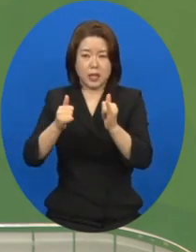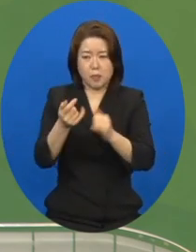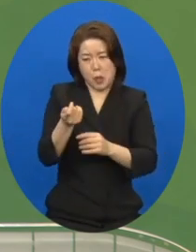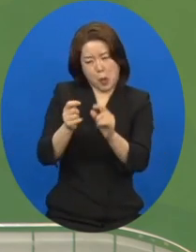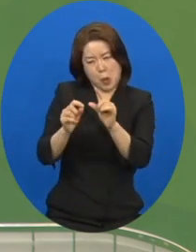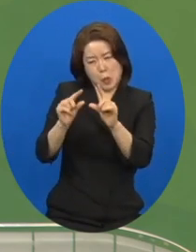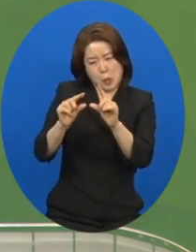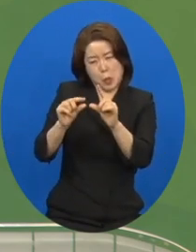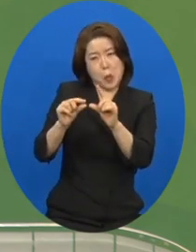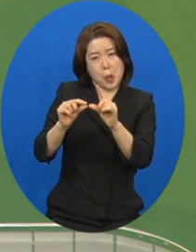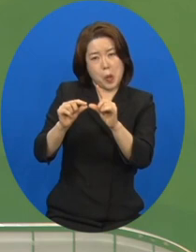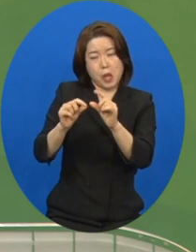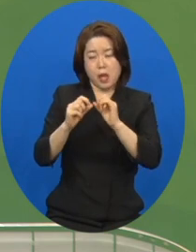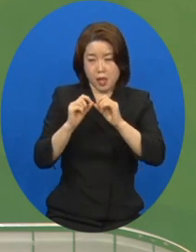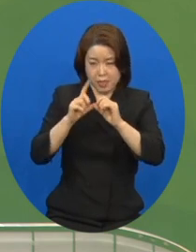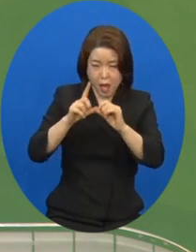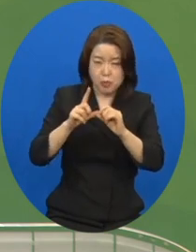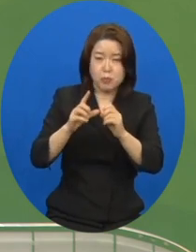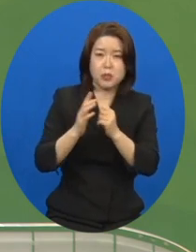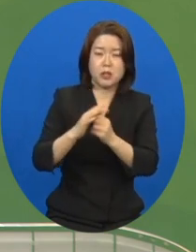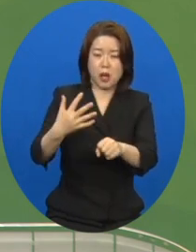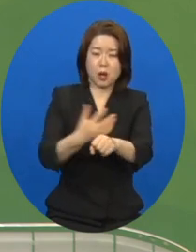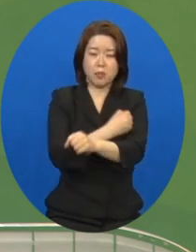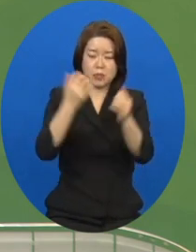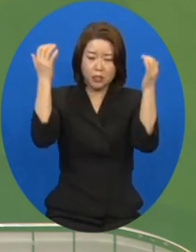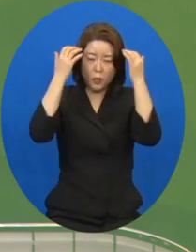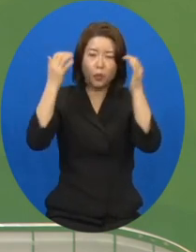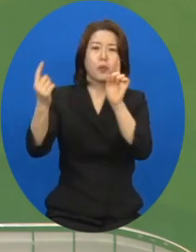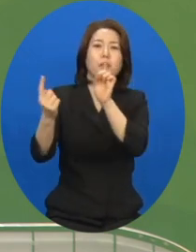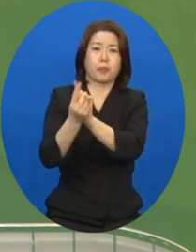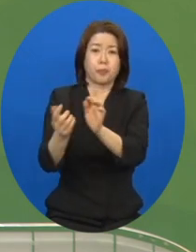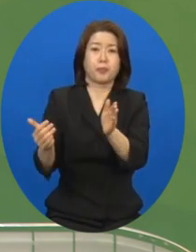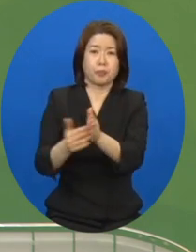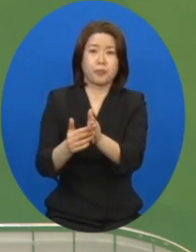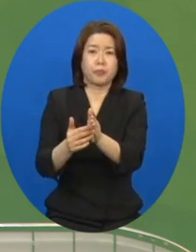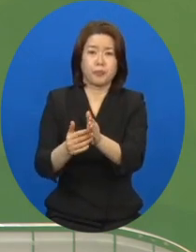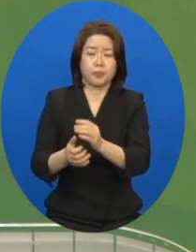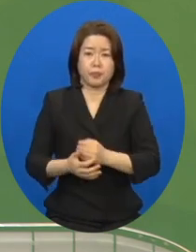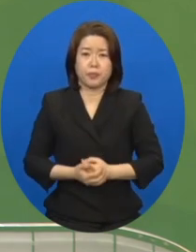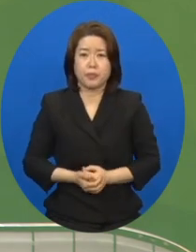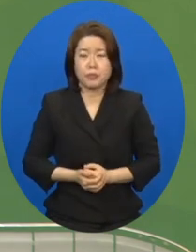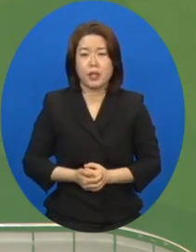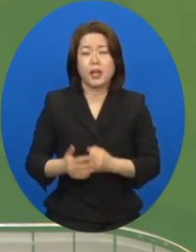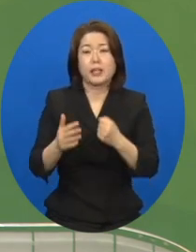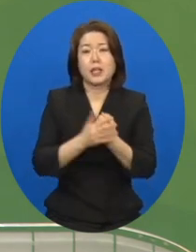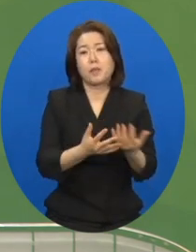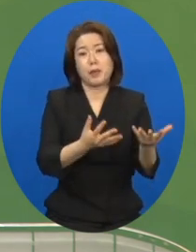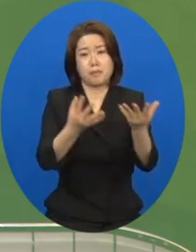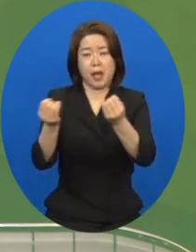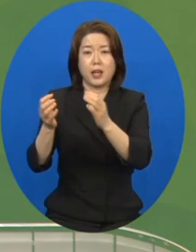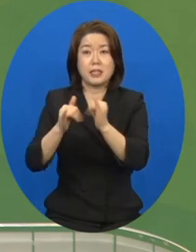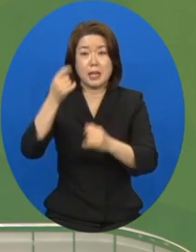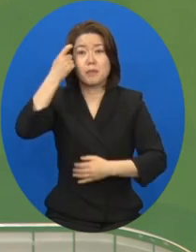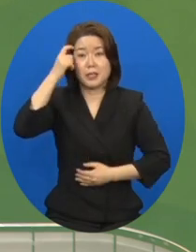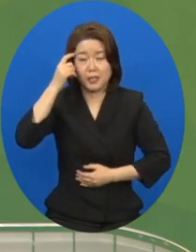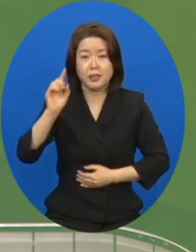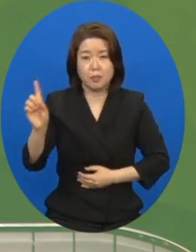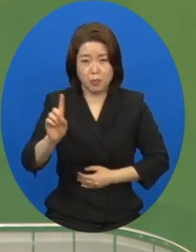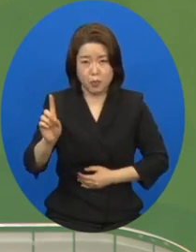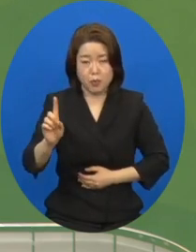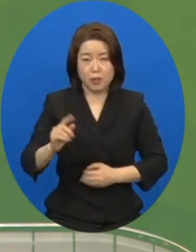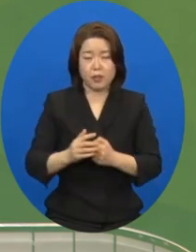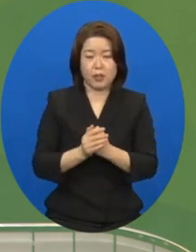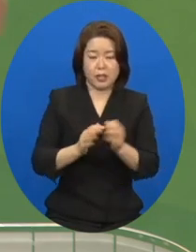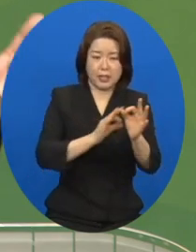극소수고 대부분은 엄청난 고통을 당할 거라는 것. 그래서 많은 분들이 예측하기를